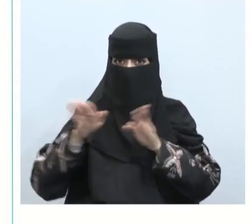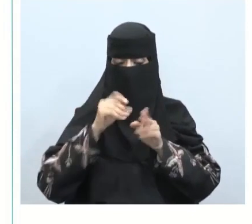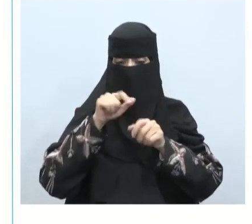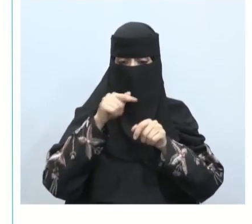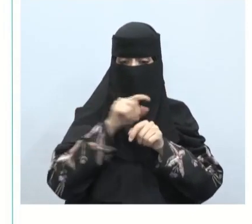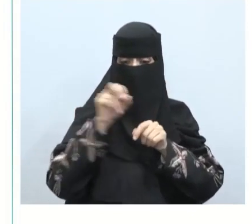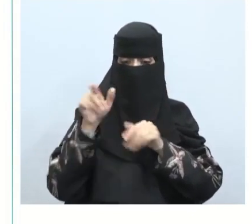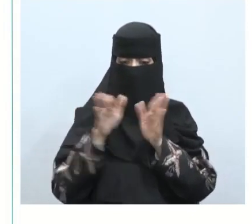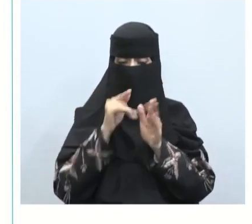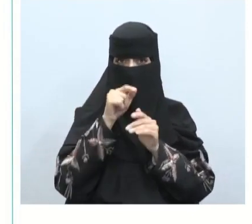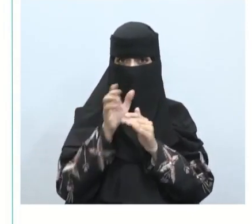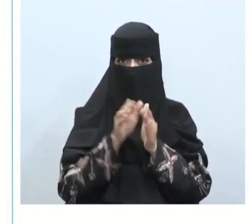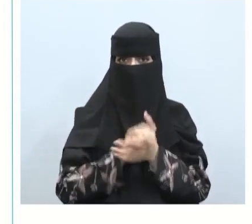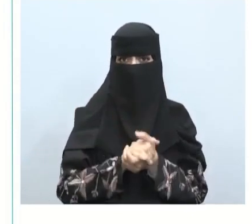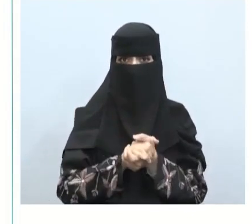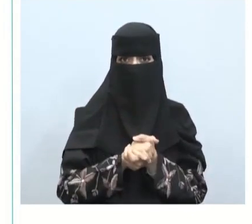اي